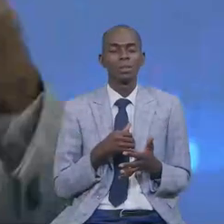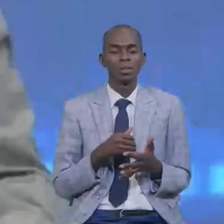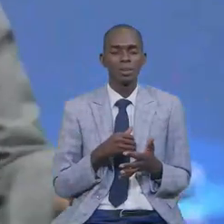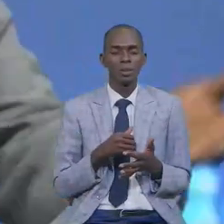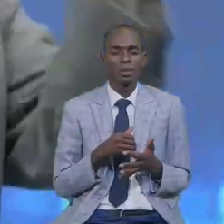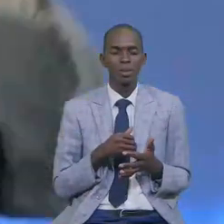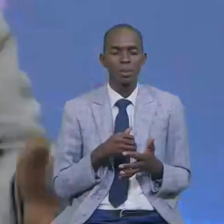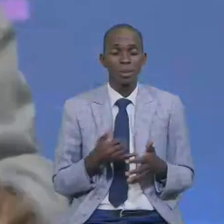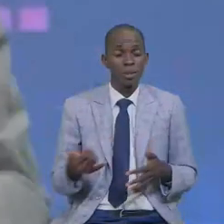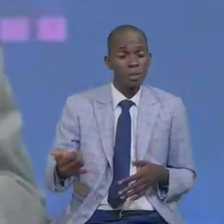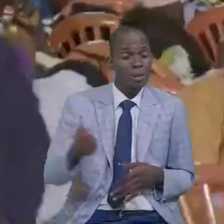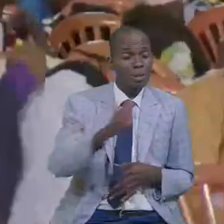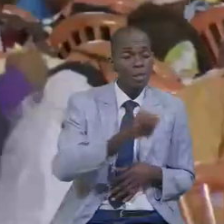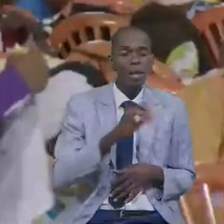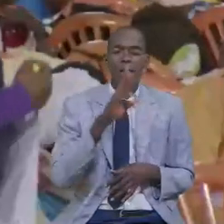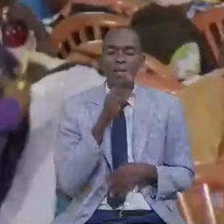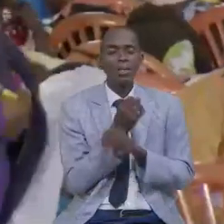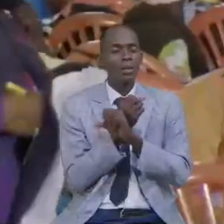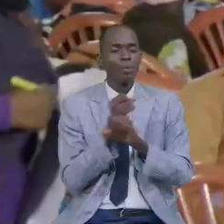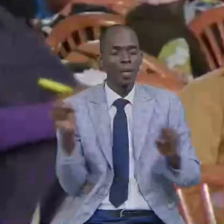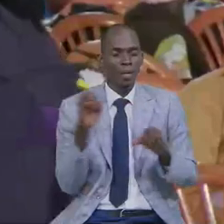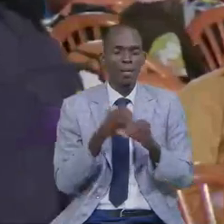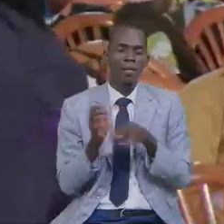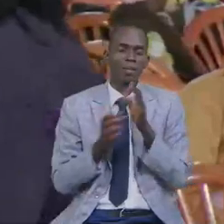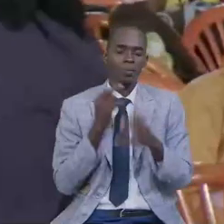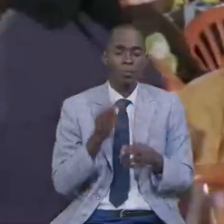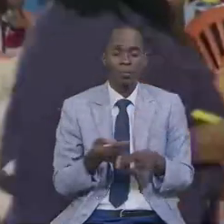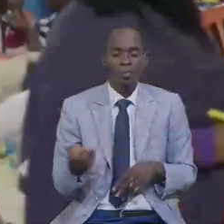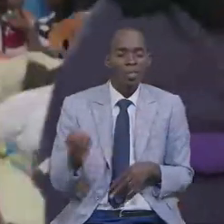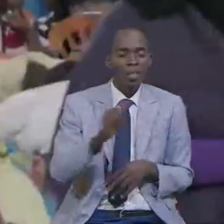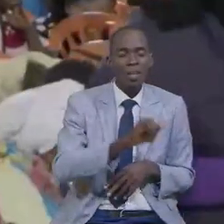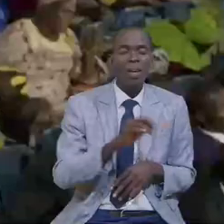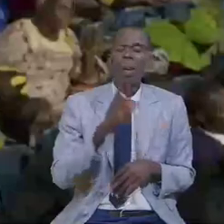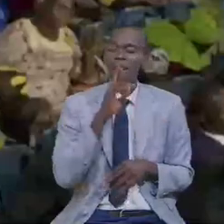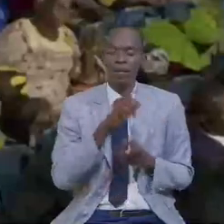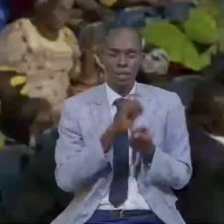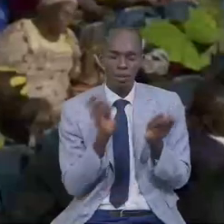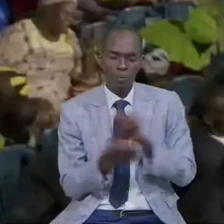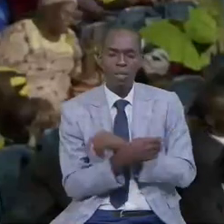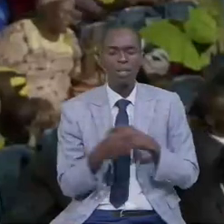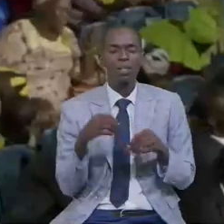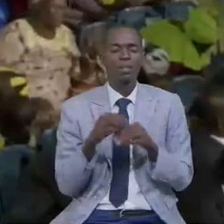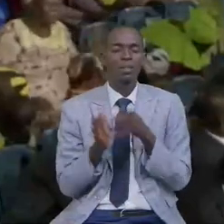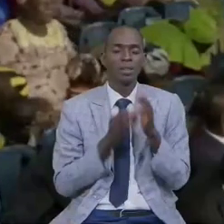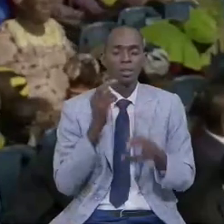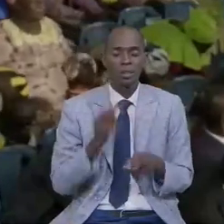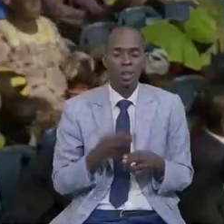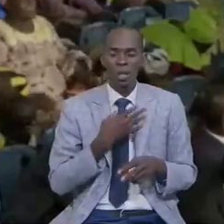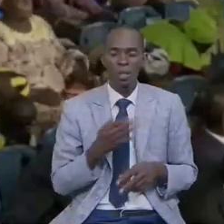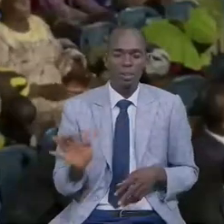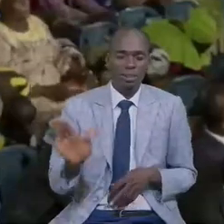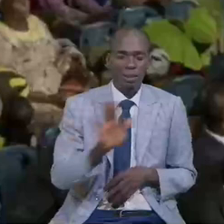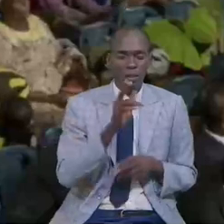Ils sont sauvés. Ils sont changés. Et leurs noms